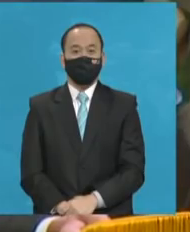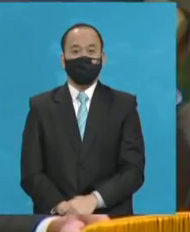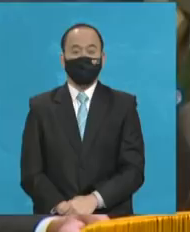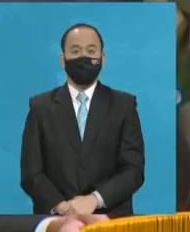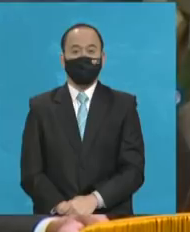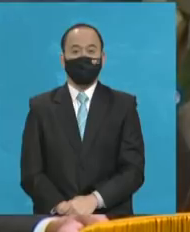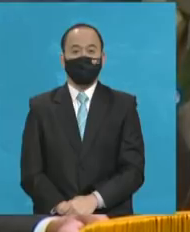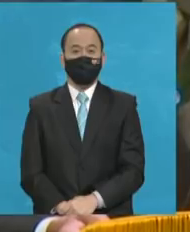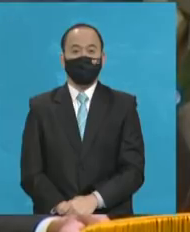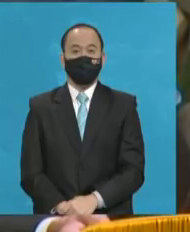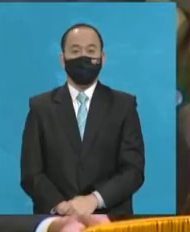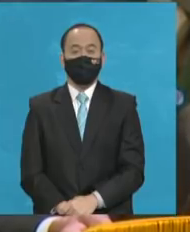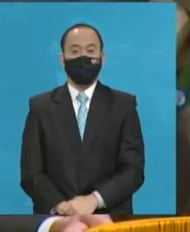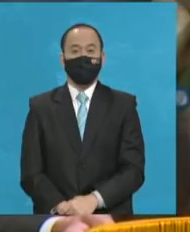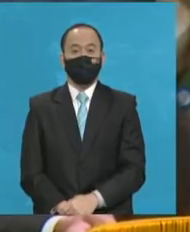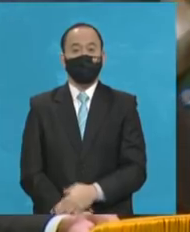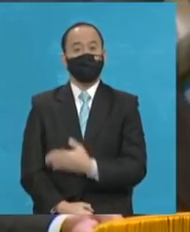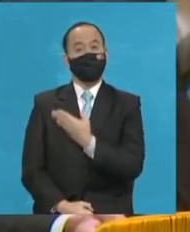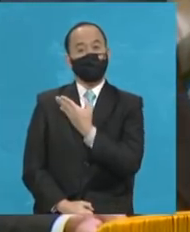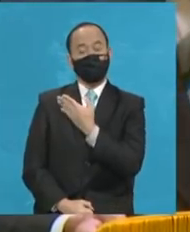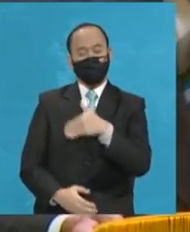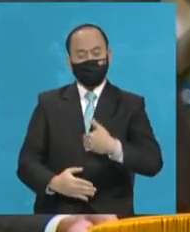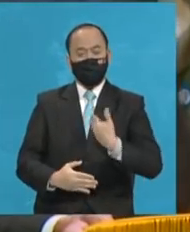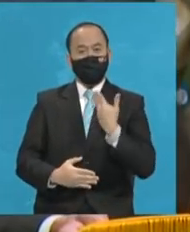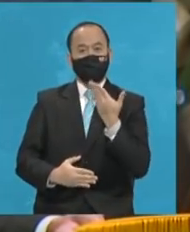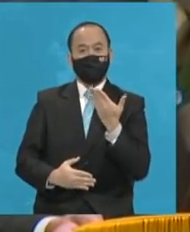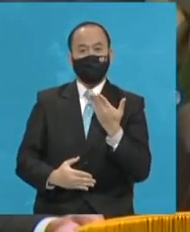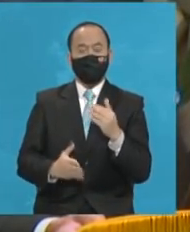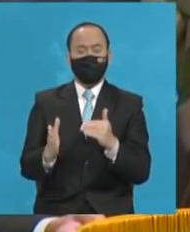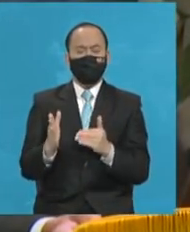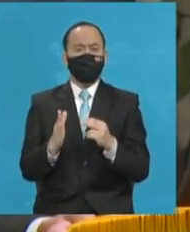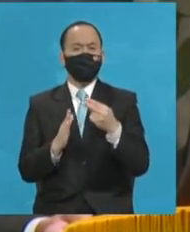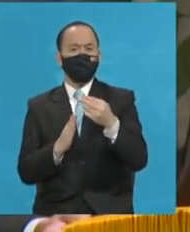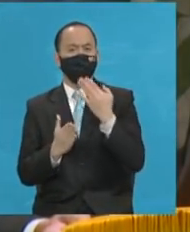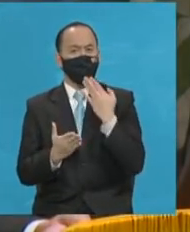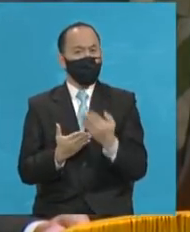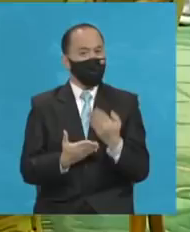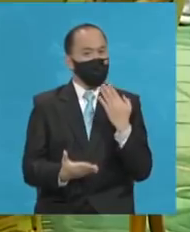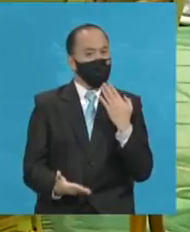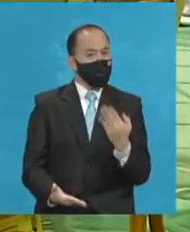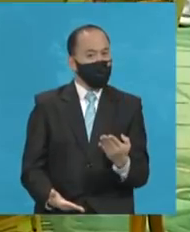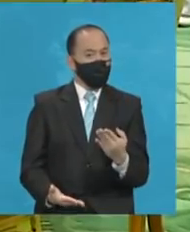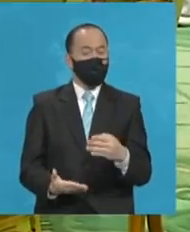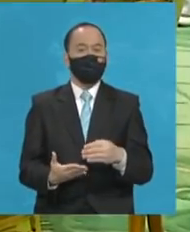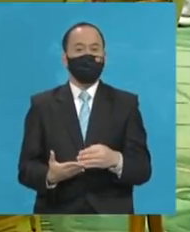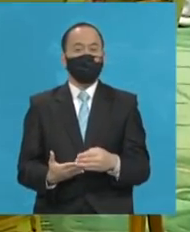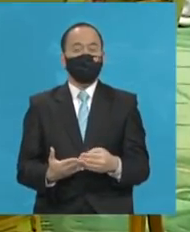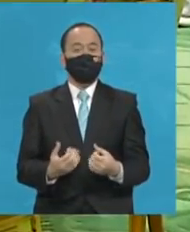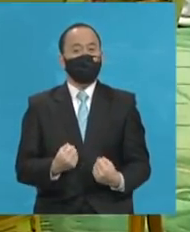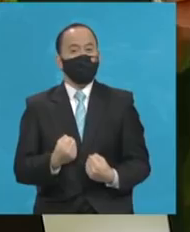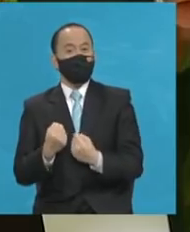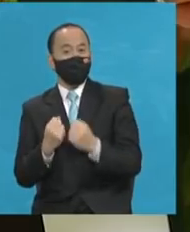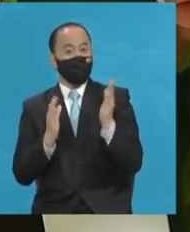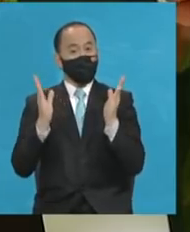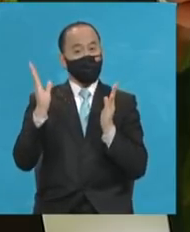Hai seterusnya bete ingin mencairkan setinggi-tinggi penghargaan di atas sokongan